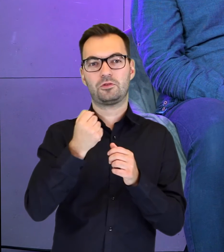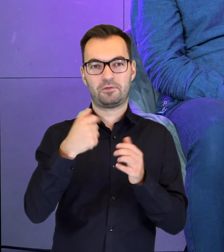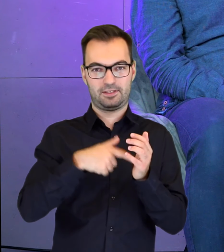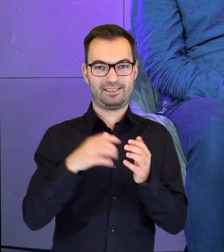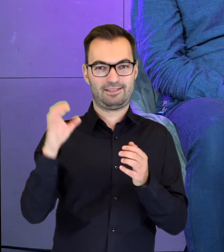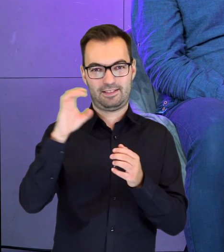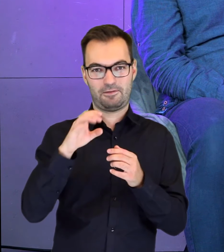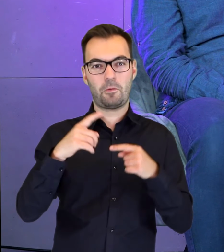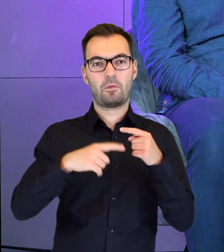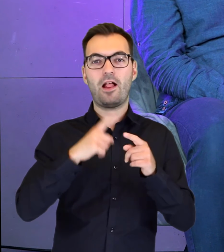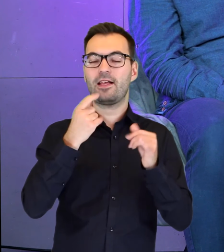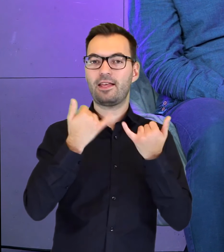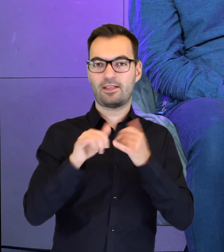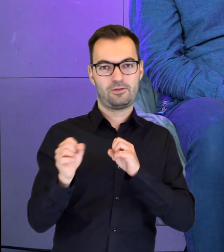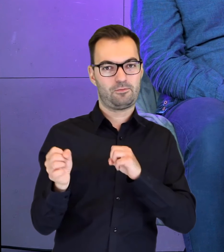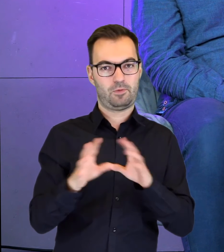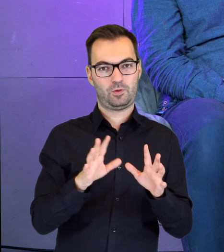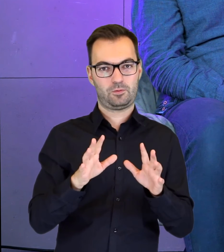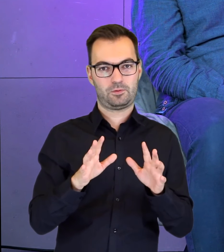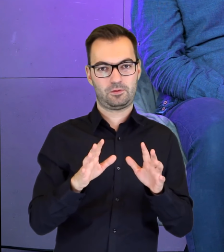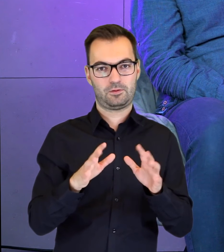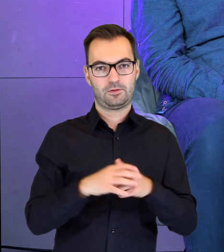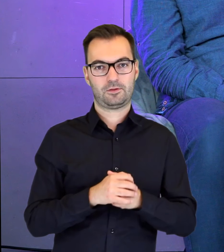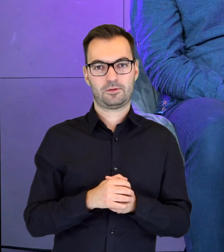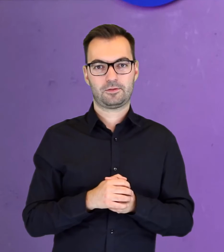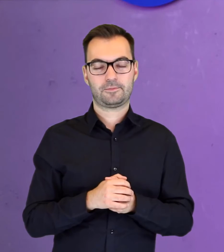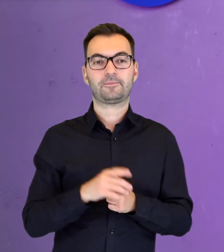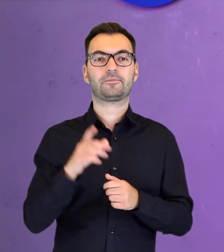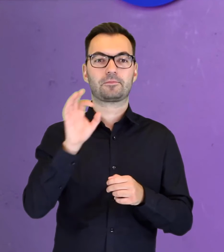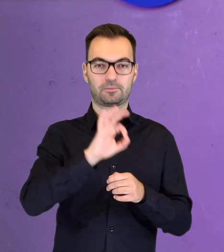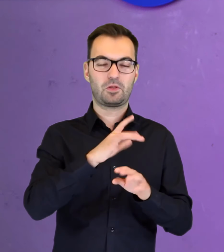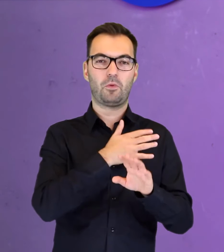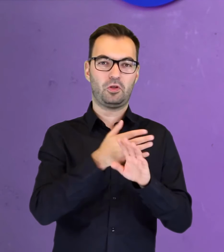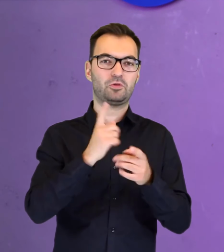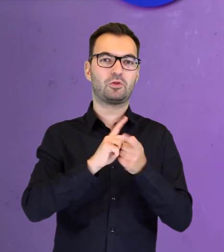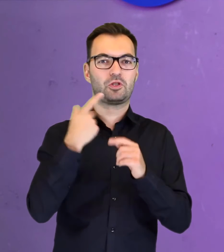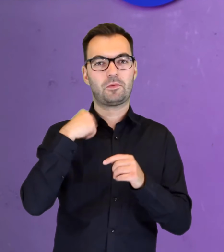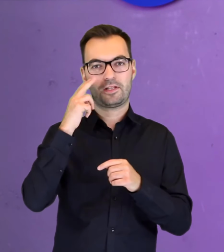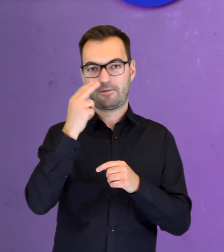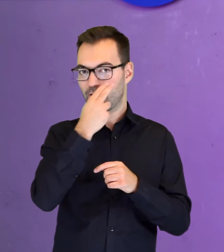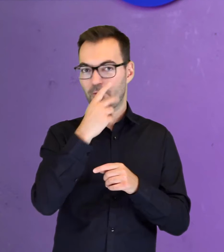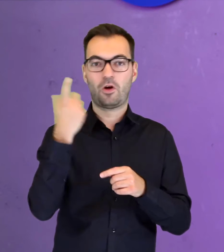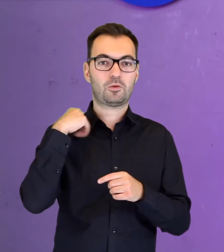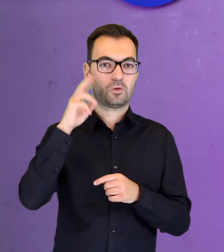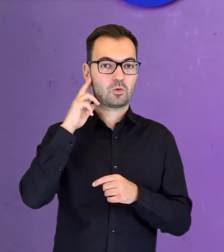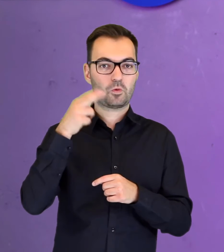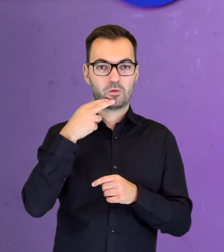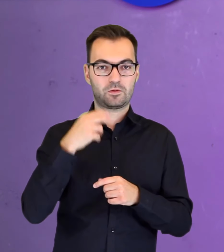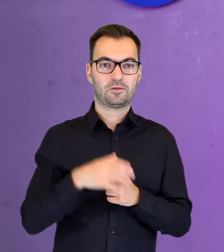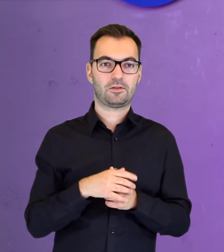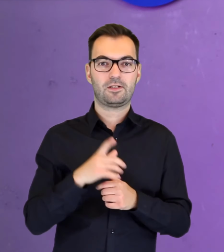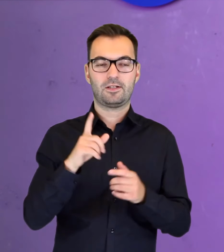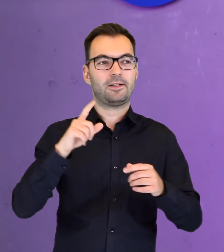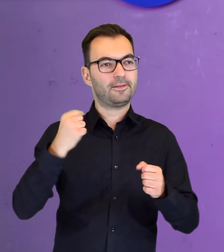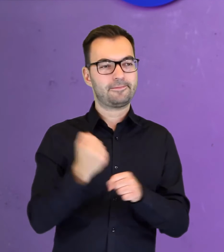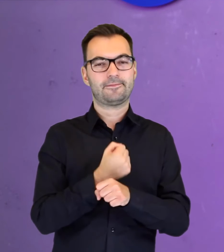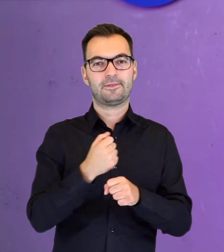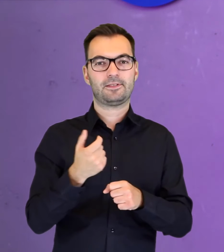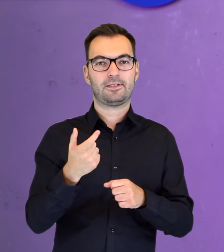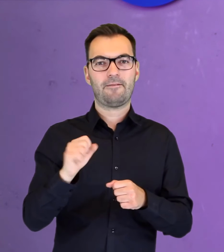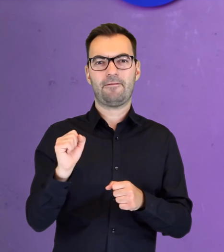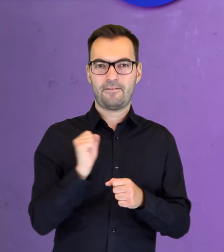które korzystają z produktu cyfrowego inaczej gdzieś tam na swojej drodze spotkałem osobę niewidomą